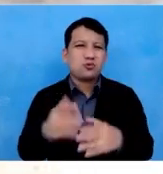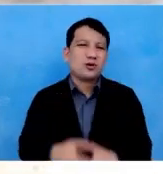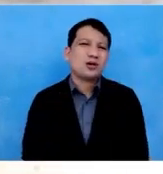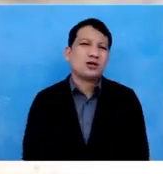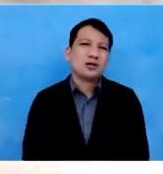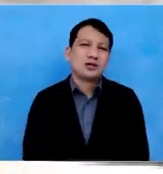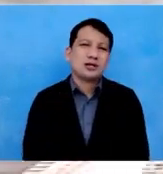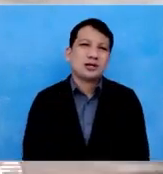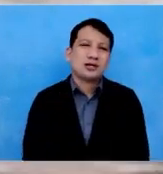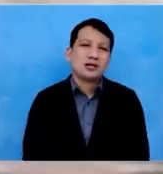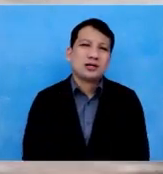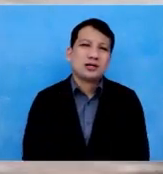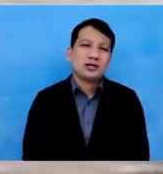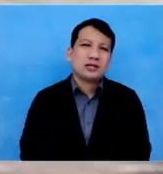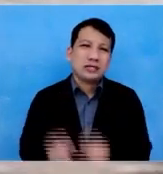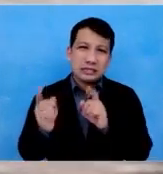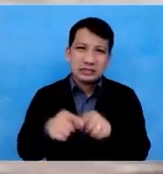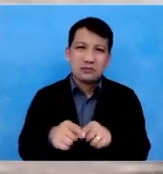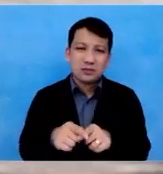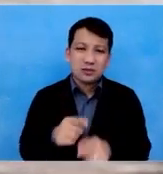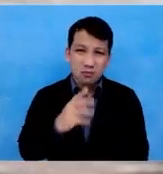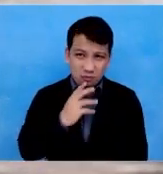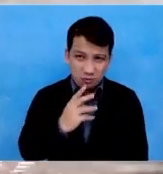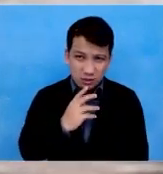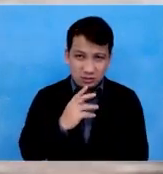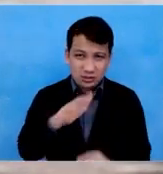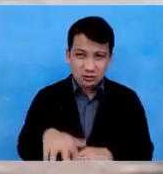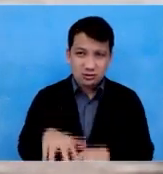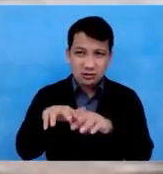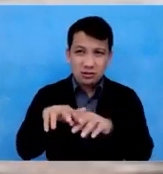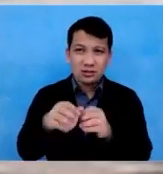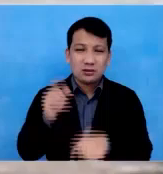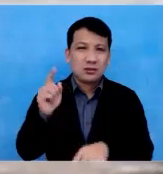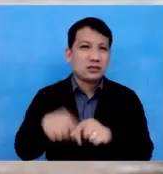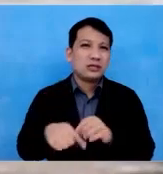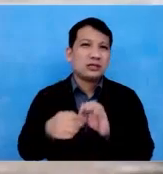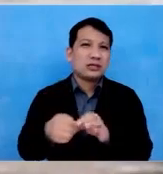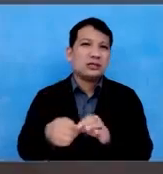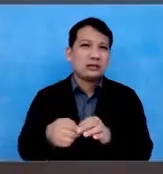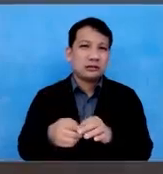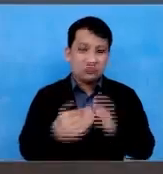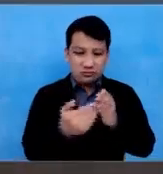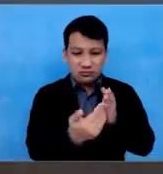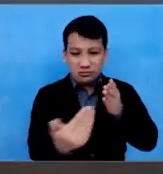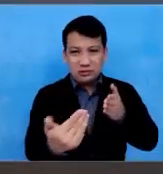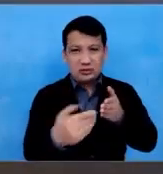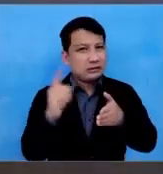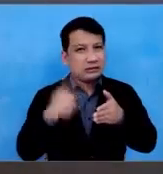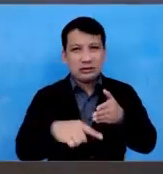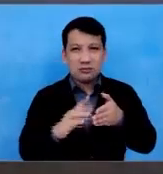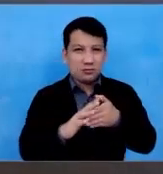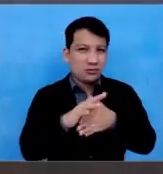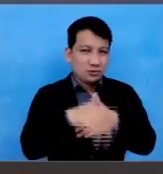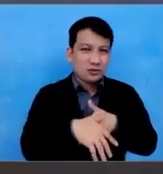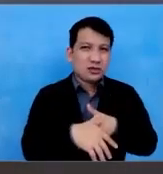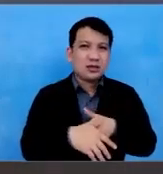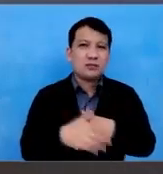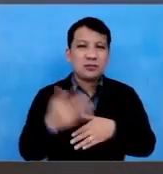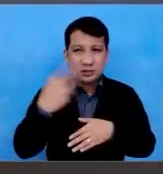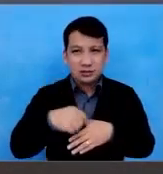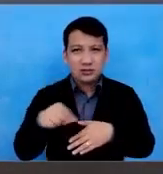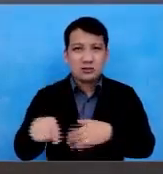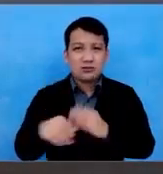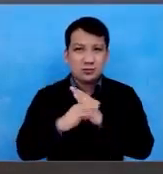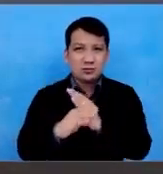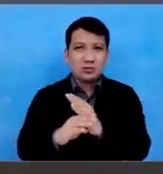yung dumaan na tubig dito sa kuan, yung volume, hindi po nakayanan ng dike, no. Malaking bagay pa naman ng dike para maproteksyonan ng